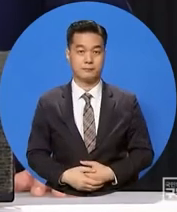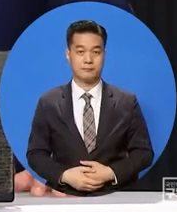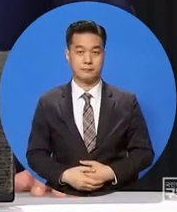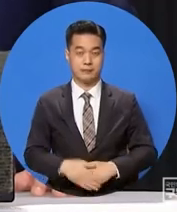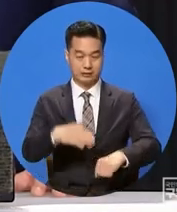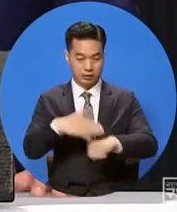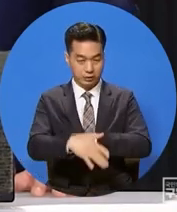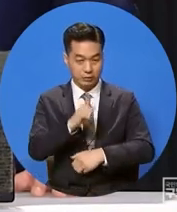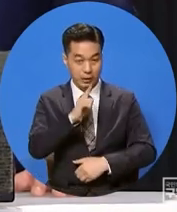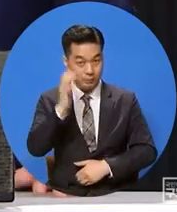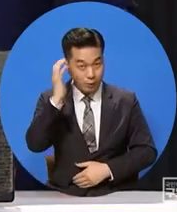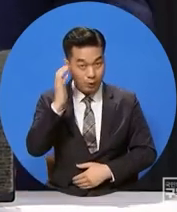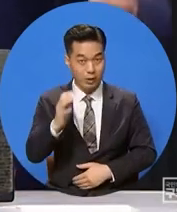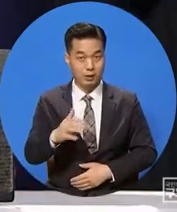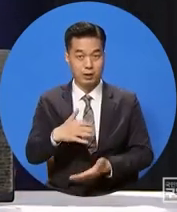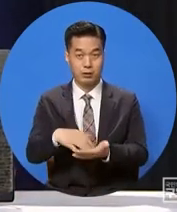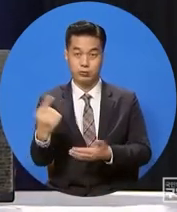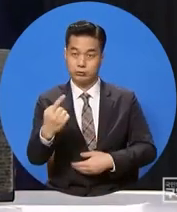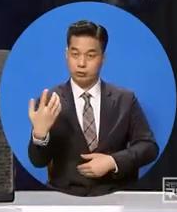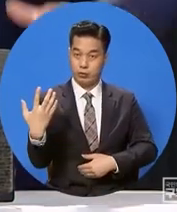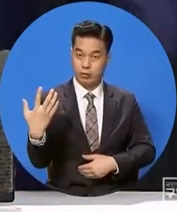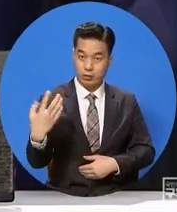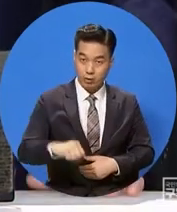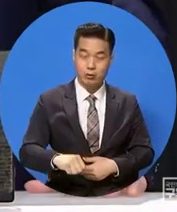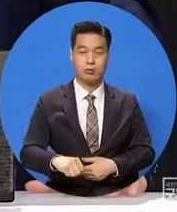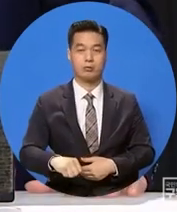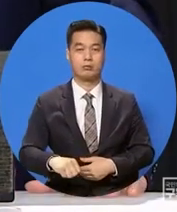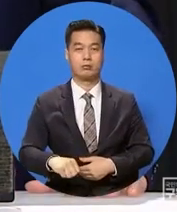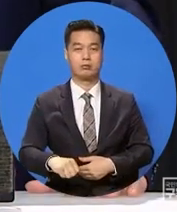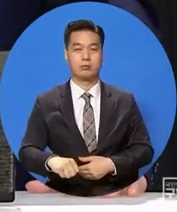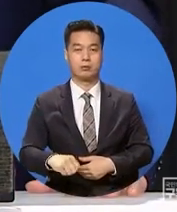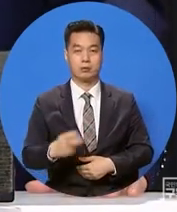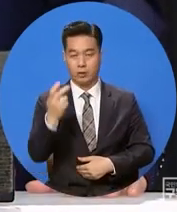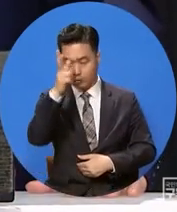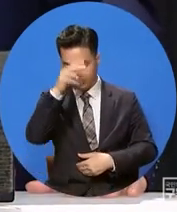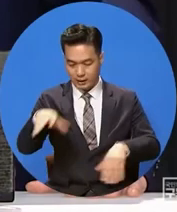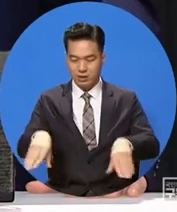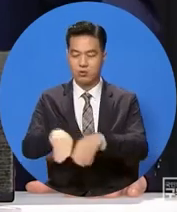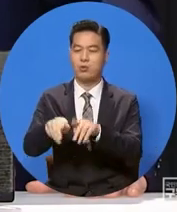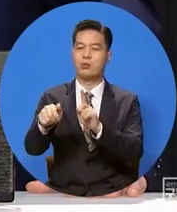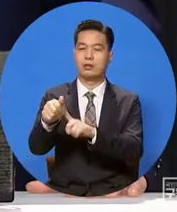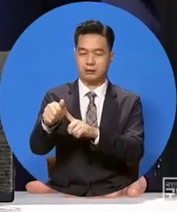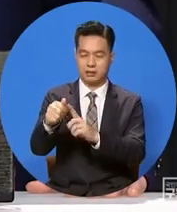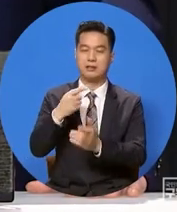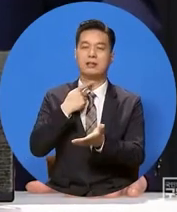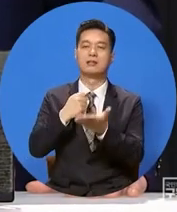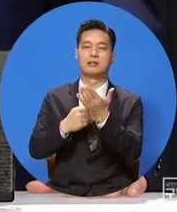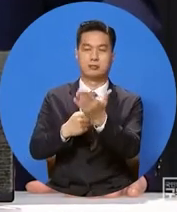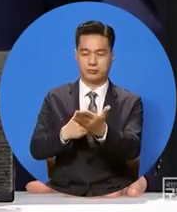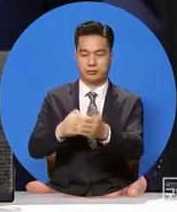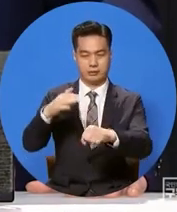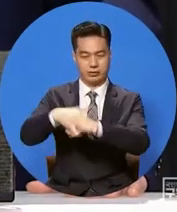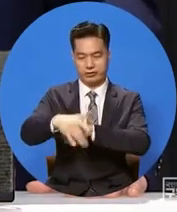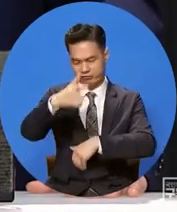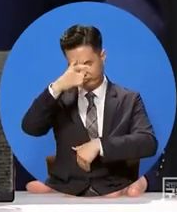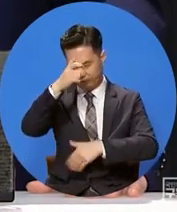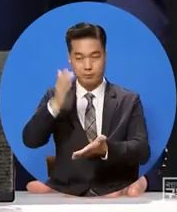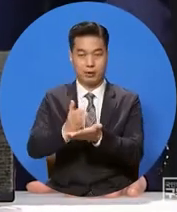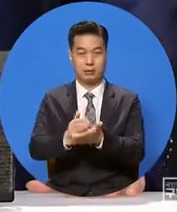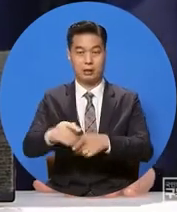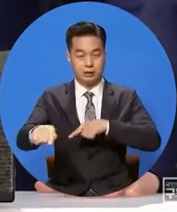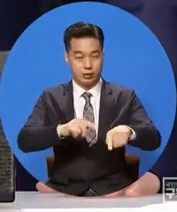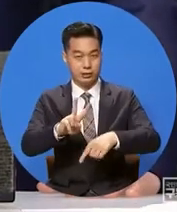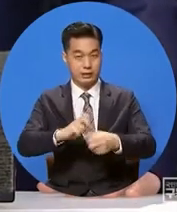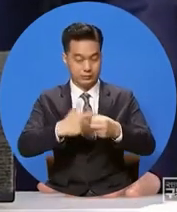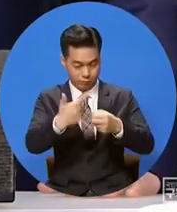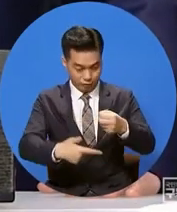네. 거기다가 아니 그 수천억의 그 네? 검찰총장까지 하셨습니다. 그런 식으로 억지부리면 아유 정치 되죠.